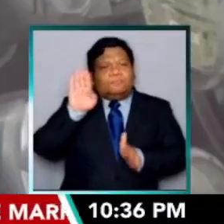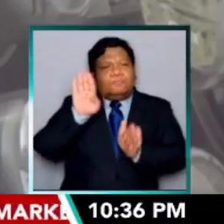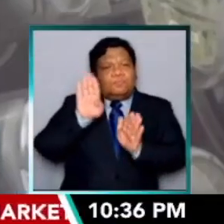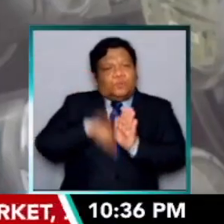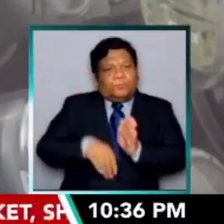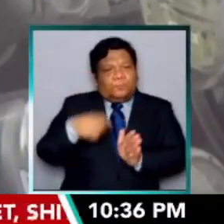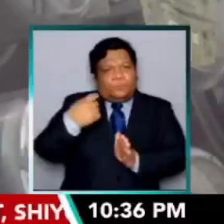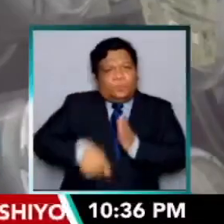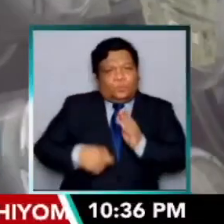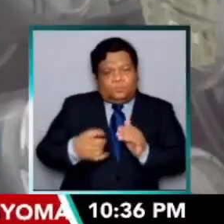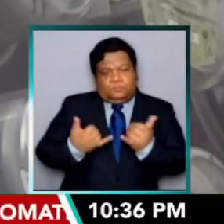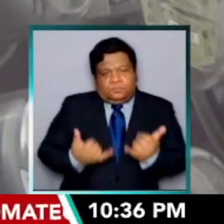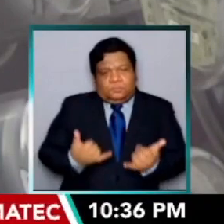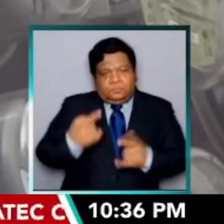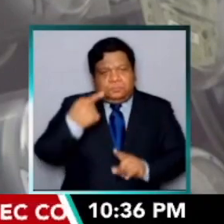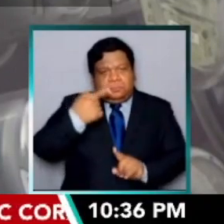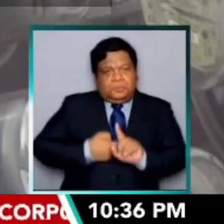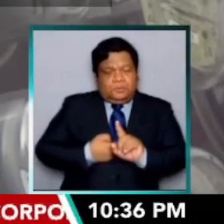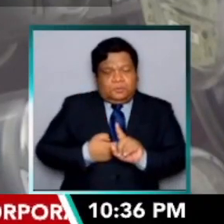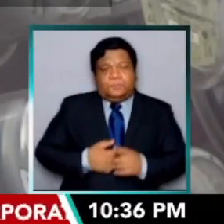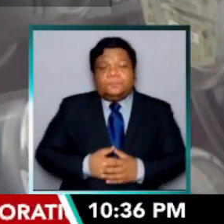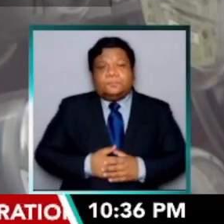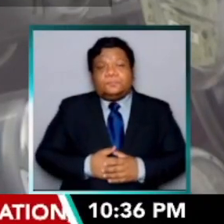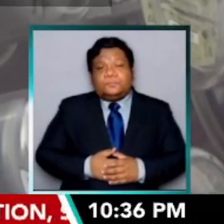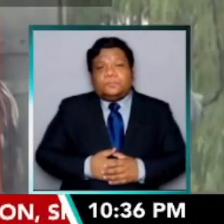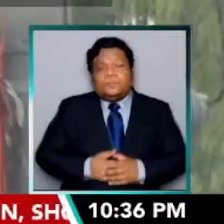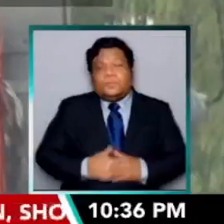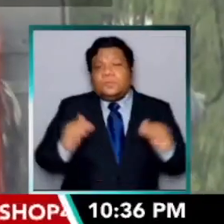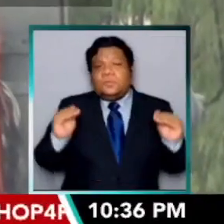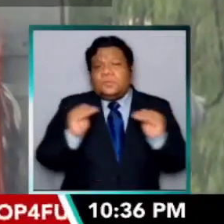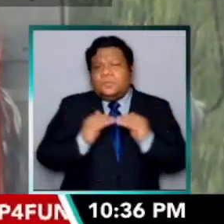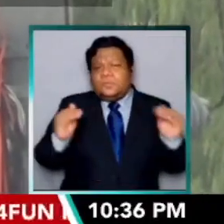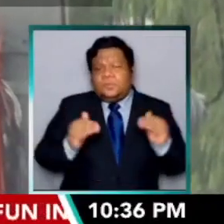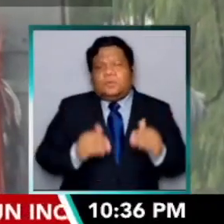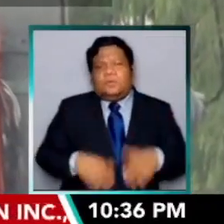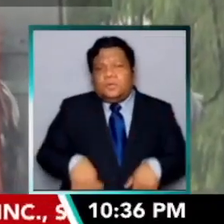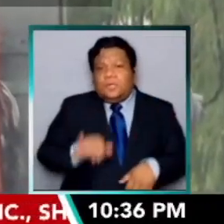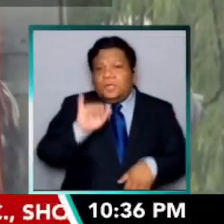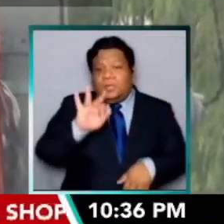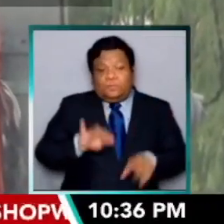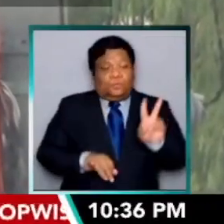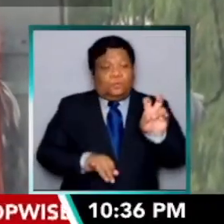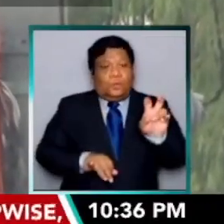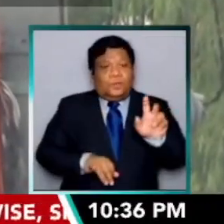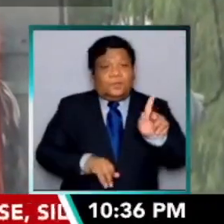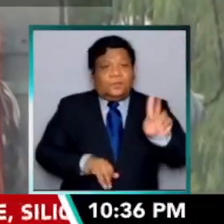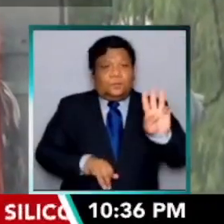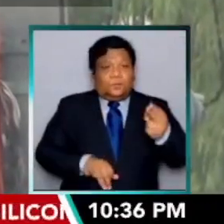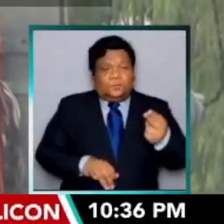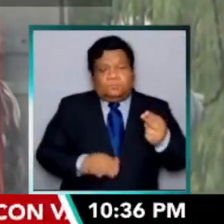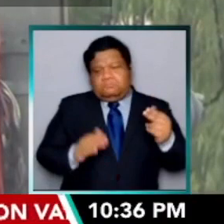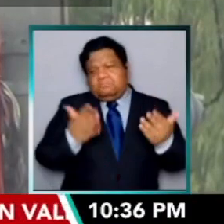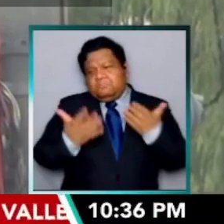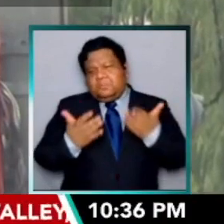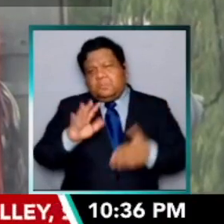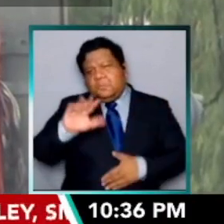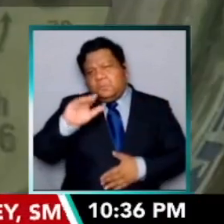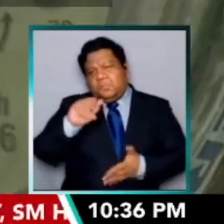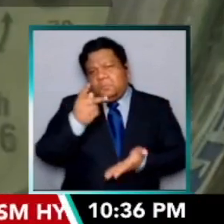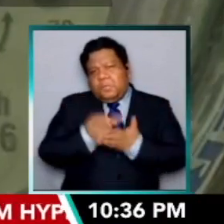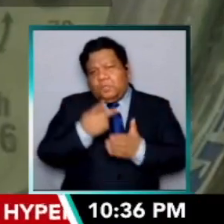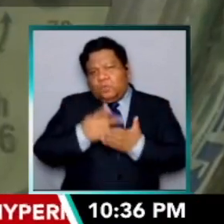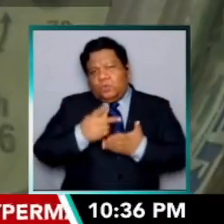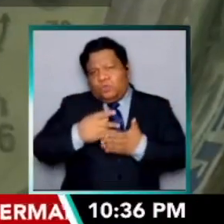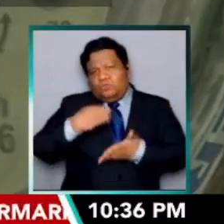hour ang singil sa kuryente. Katumbas po yan ng 15 pesos na bawas singil sa mga kumukonsumo ng 200